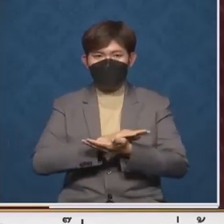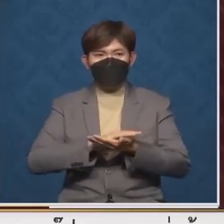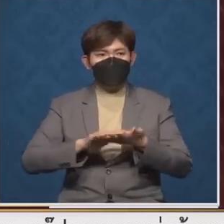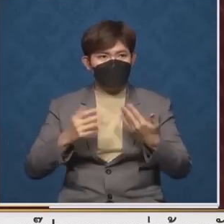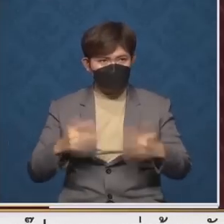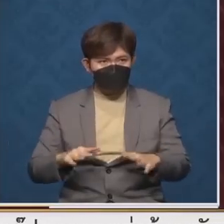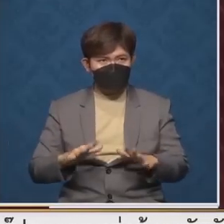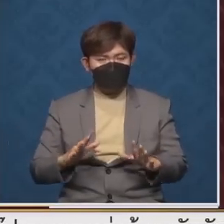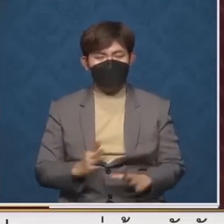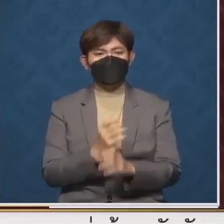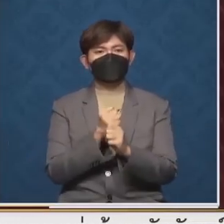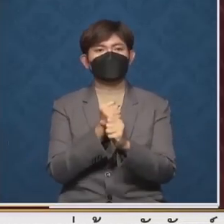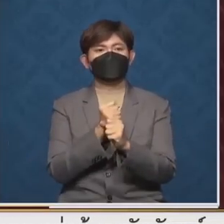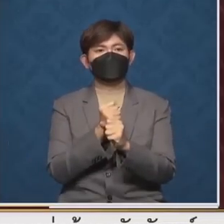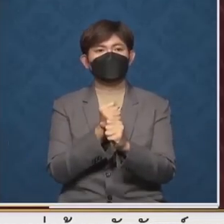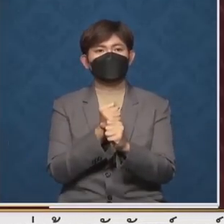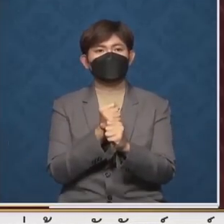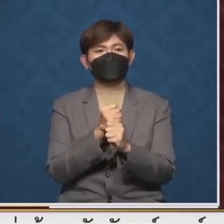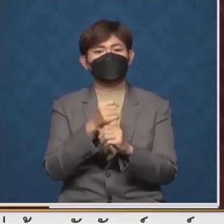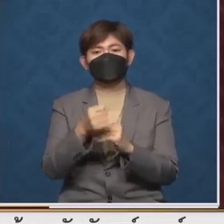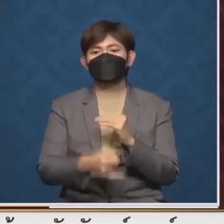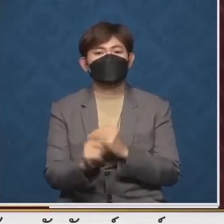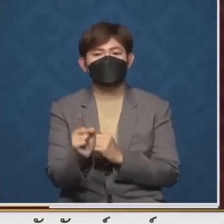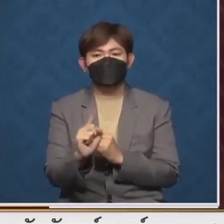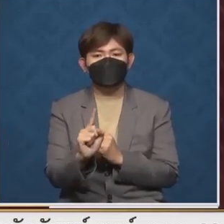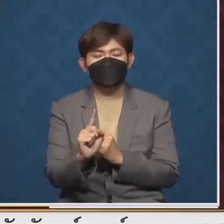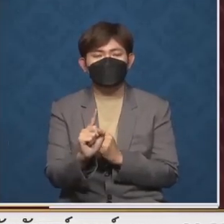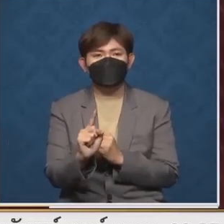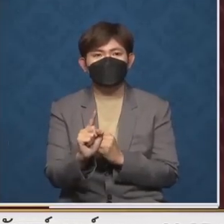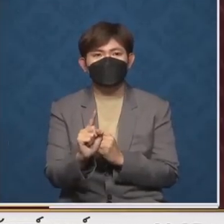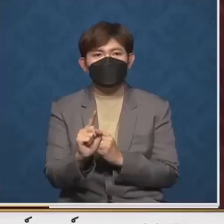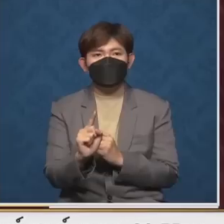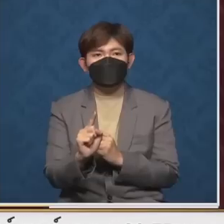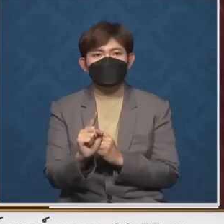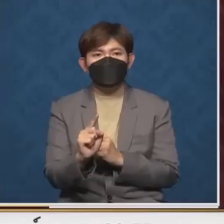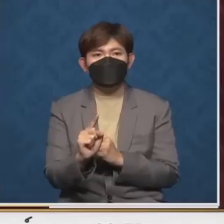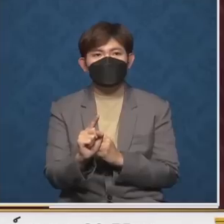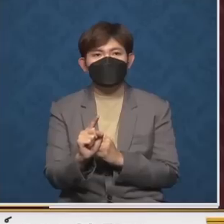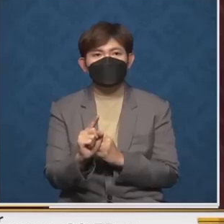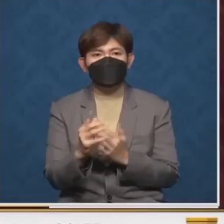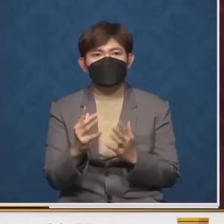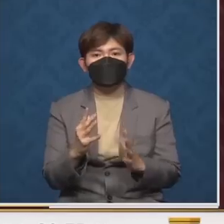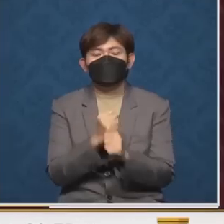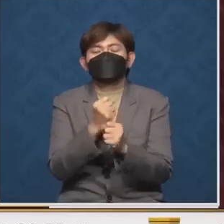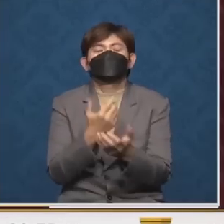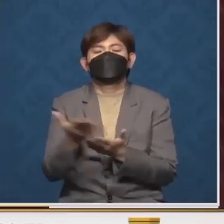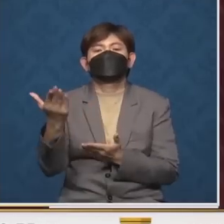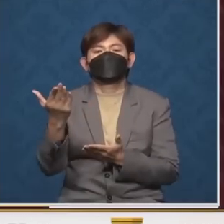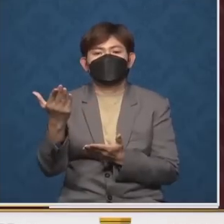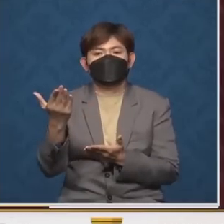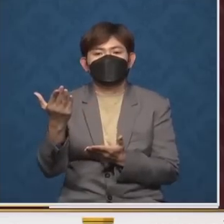ตกลงละครเรื่องนี้หนัเรื่นี้จบลงยัไครับเออเออ สรุปซื้อ